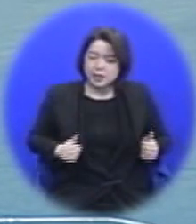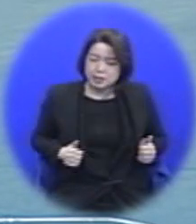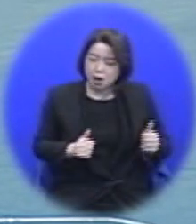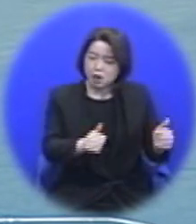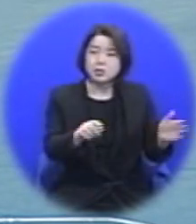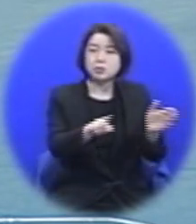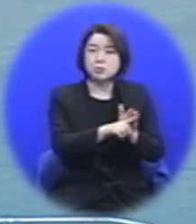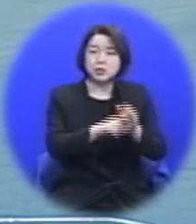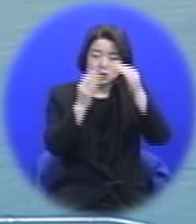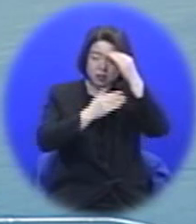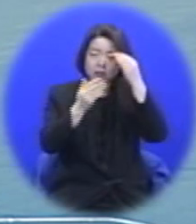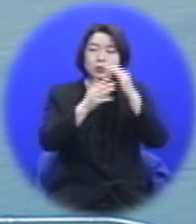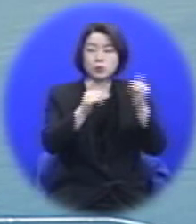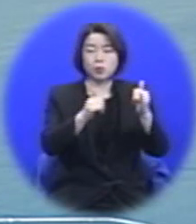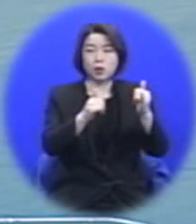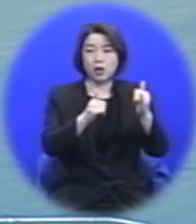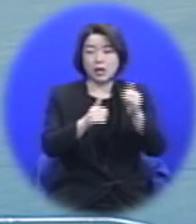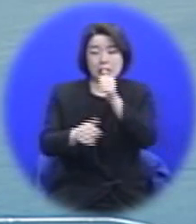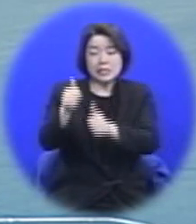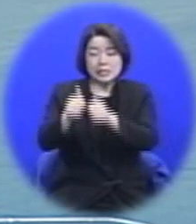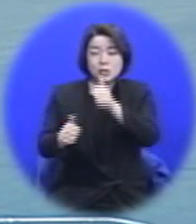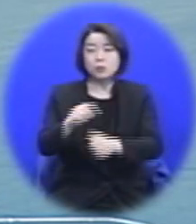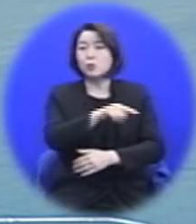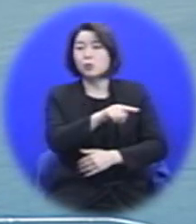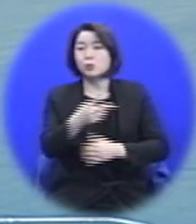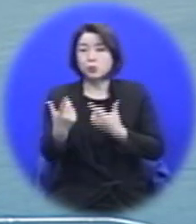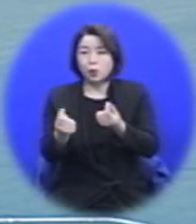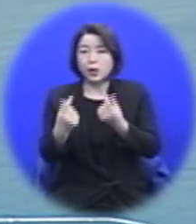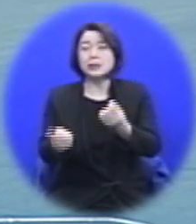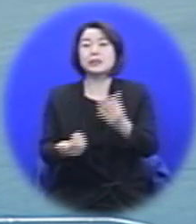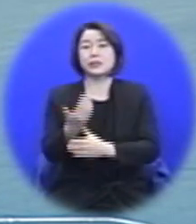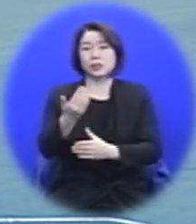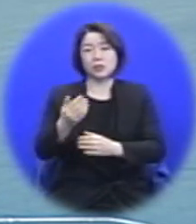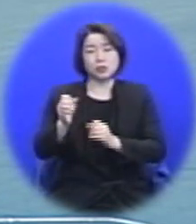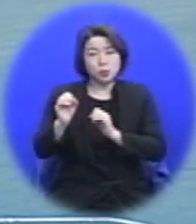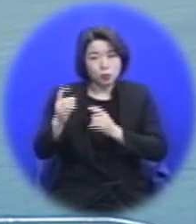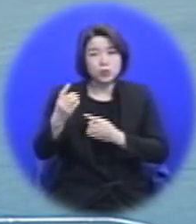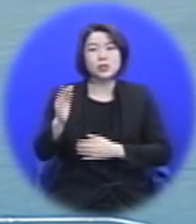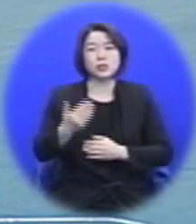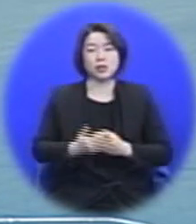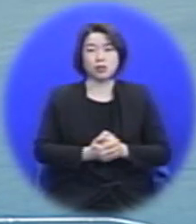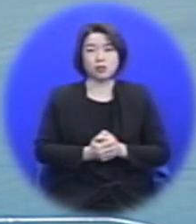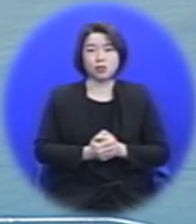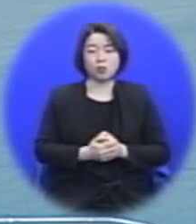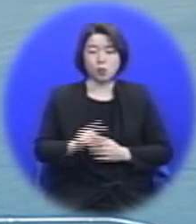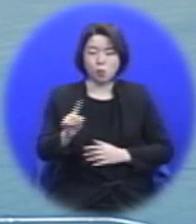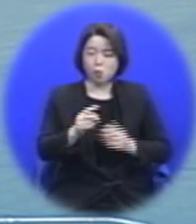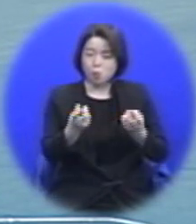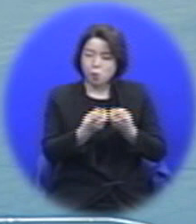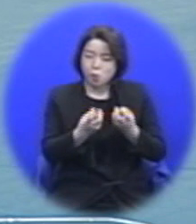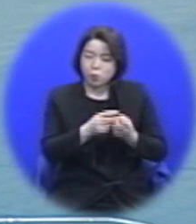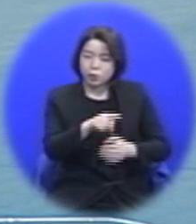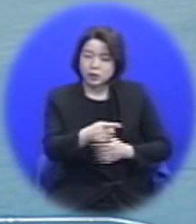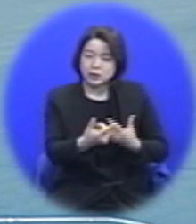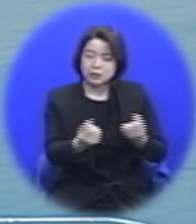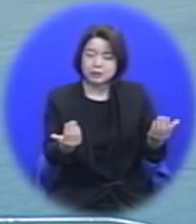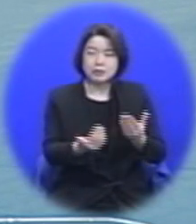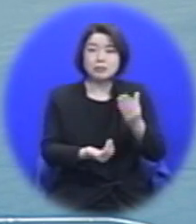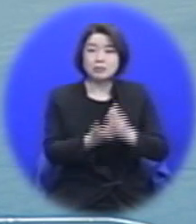성도가 교회 시험도 그들이 다 일으키느냐 하는 거예요. 어떻게 이런 일이 일어날 수 있느냐.